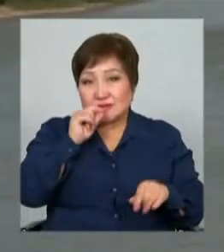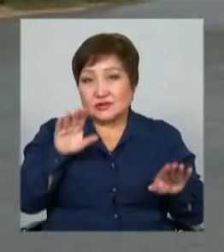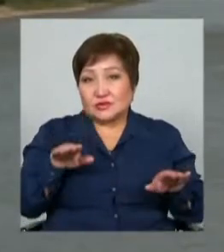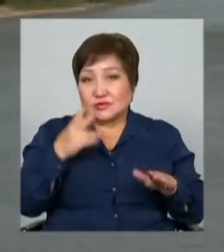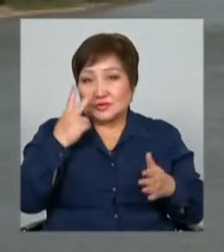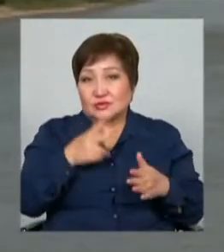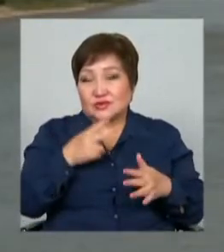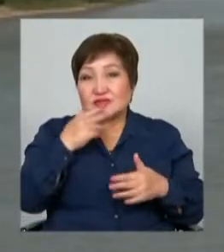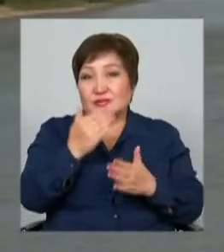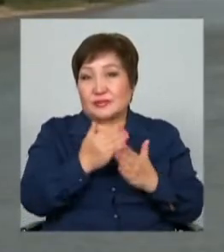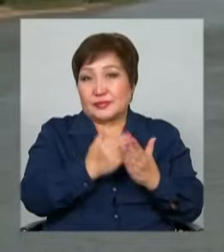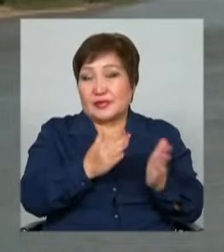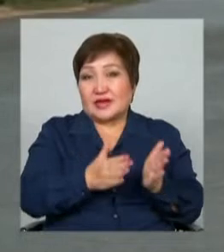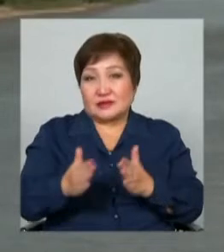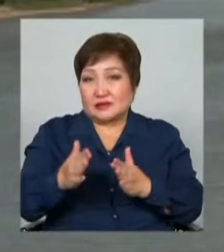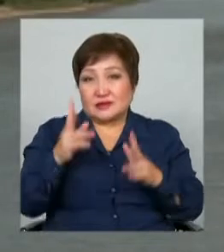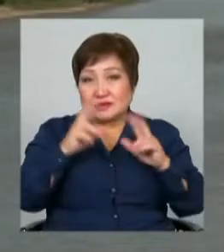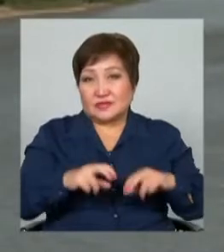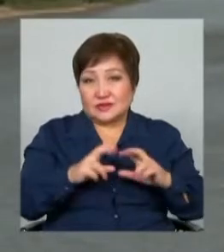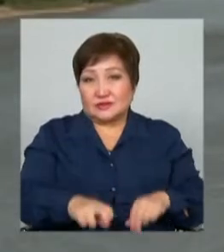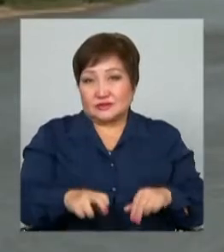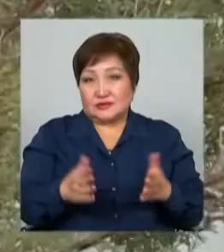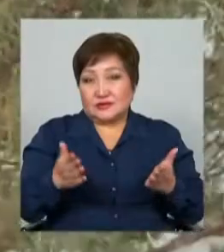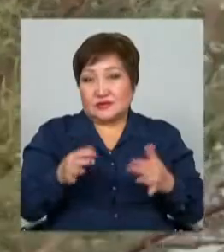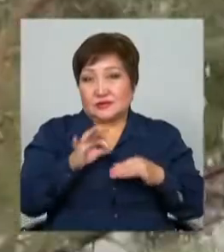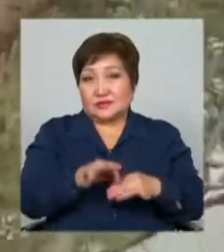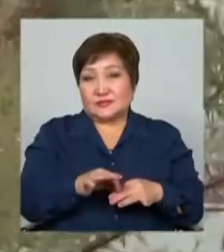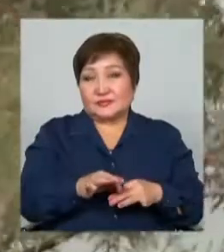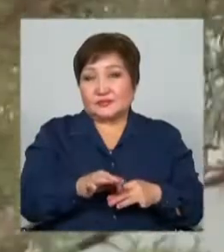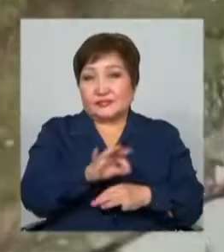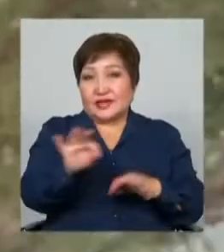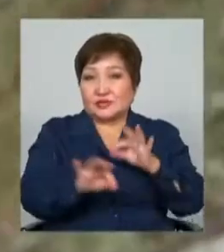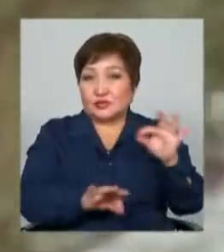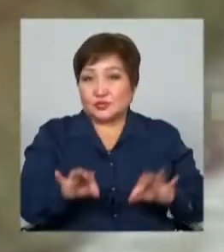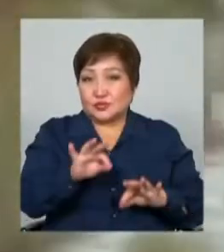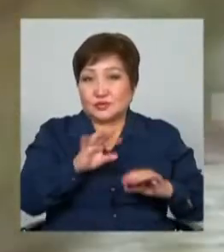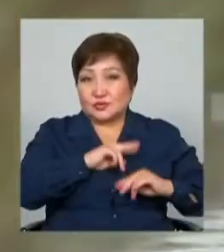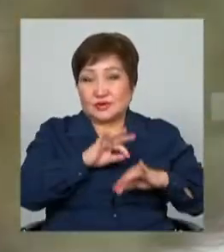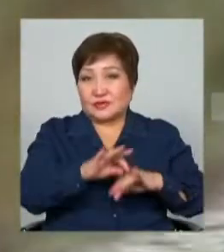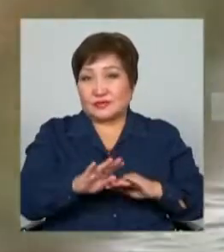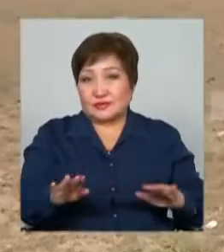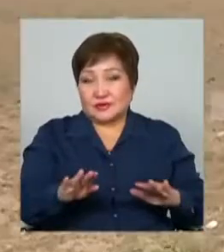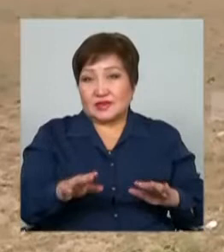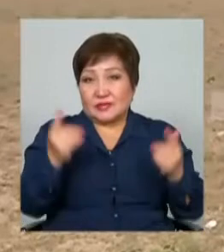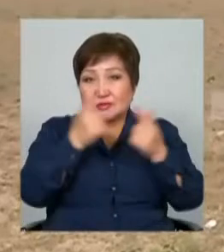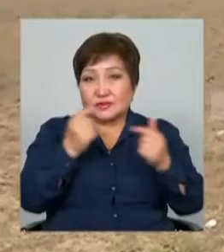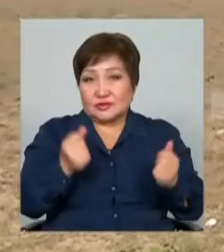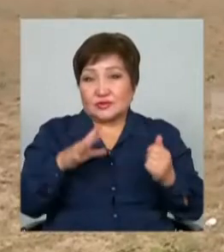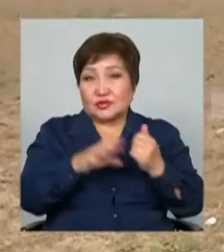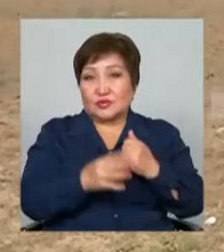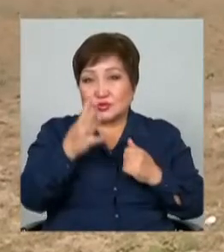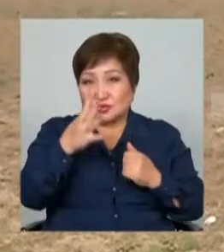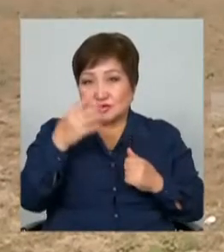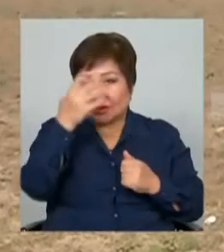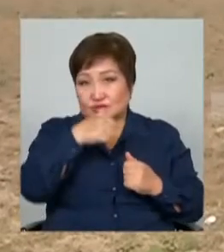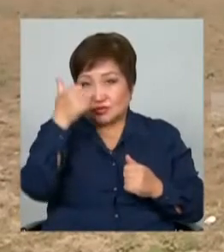жобаны жасау кезінде зерттеу жұмыстар жүргізілмеген. Ресми мәліметке сүйенсек, соңғы 4 жылда өзендегі су деңгейі